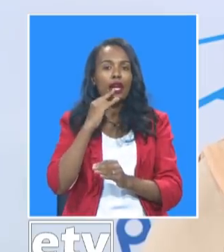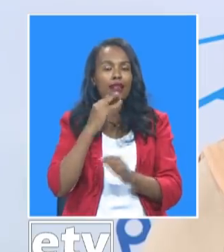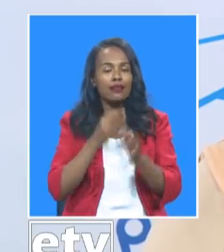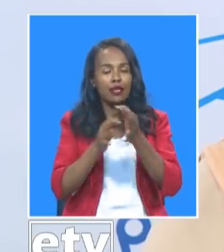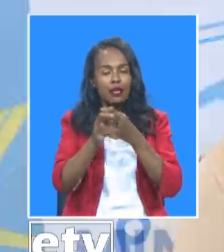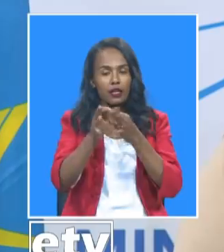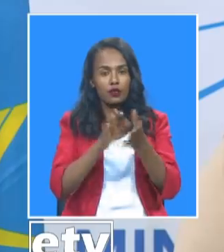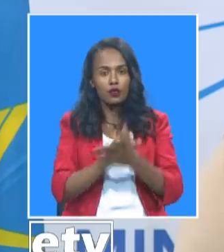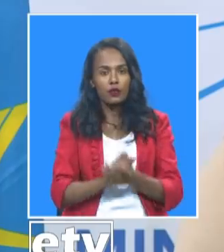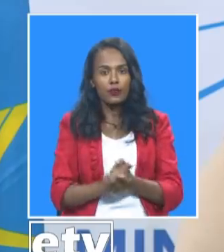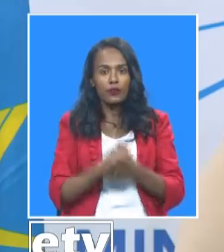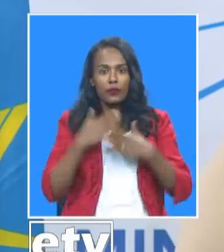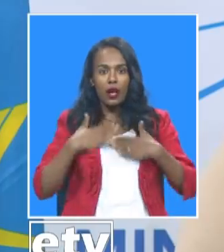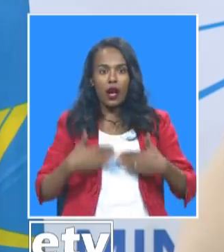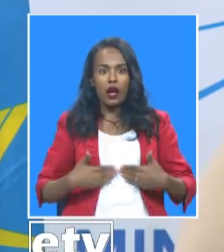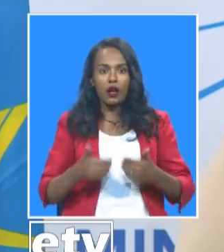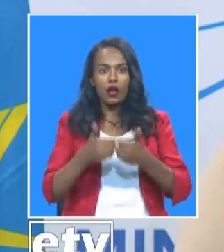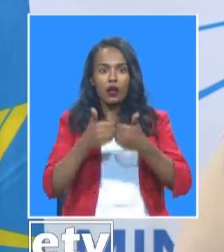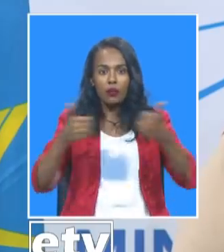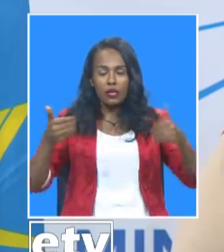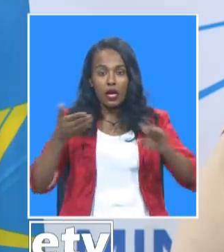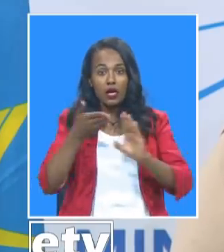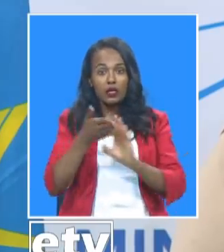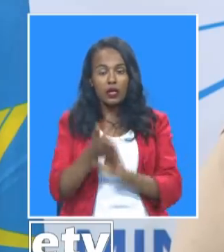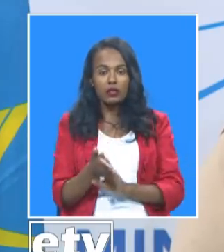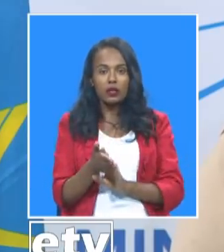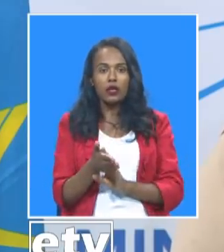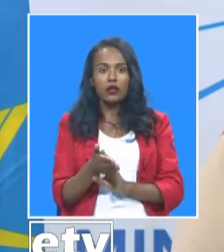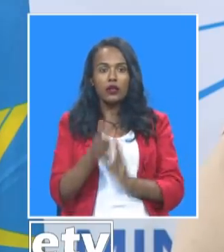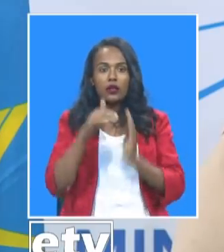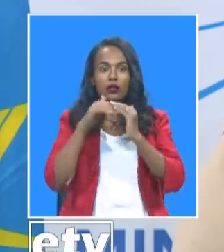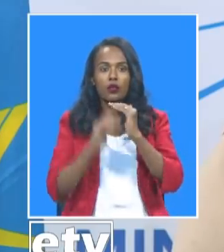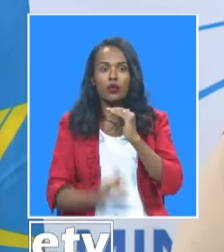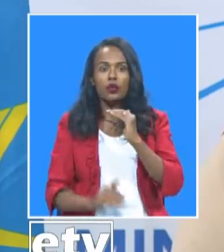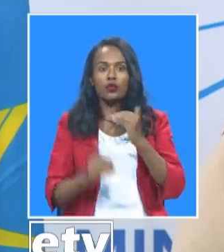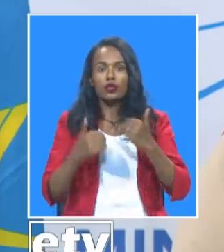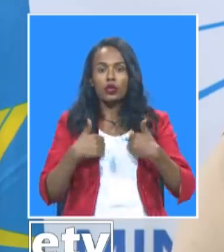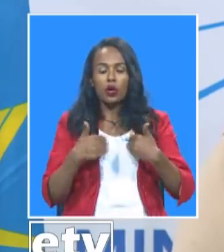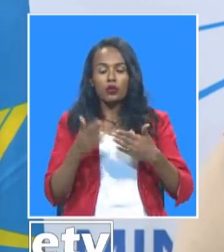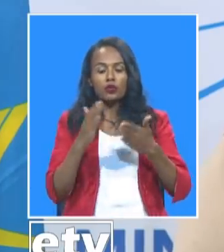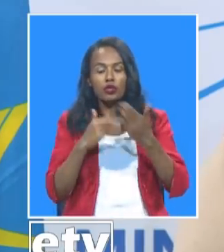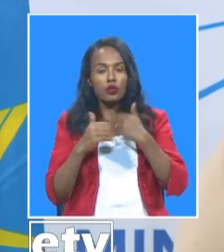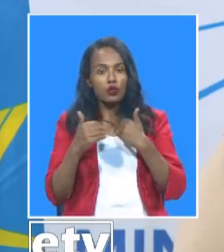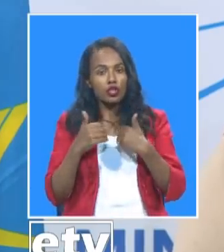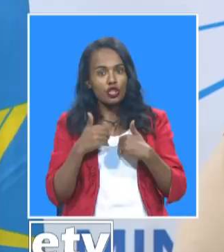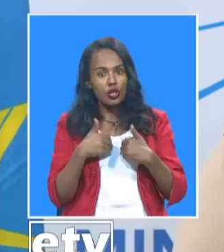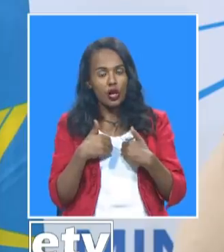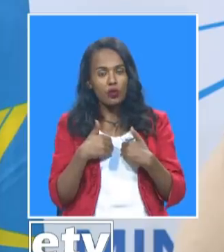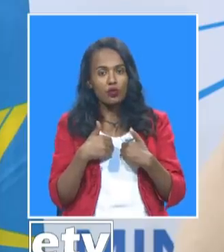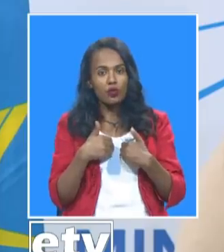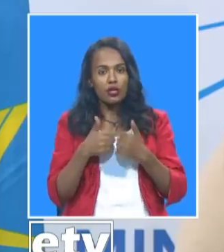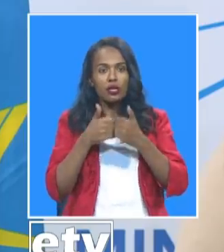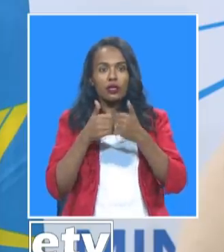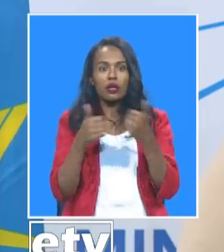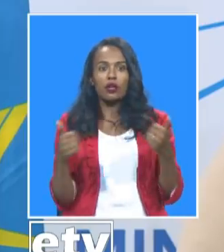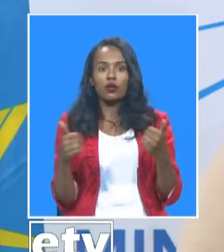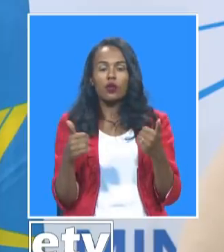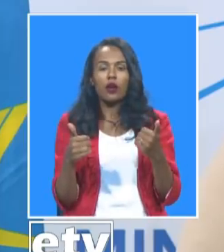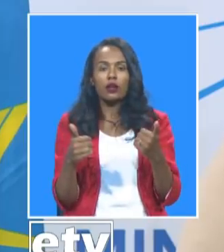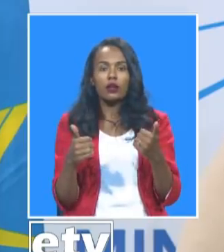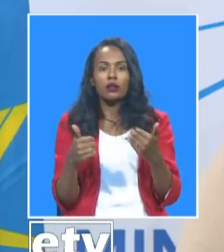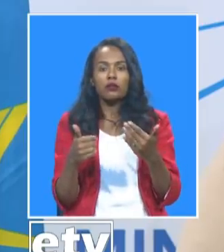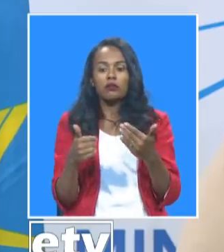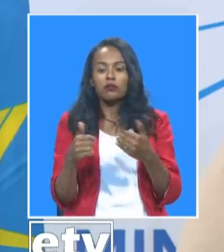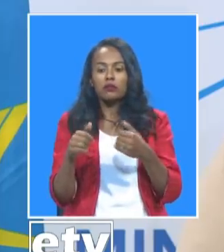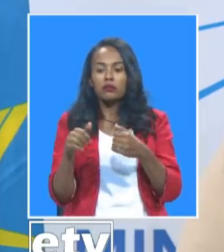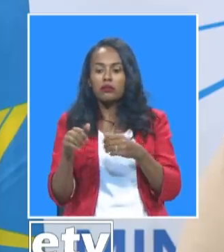የገለጹት። አካላዊ መራራቅ አንጻር ጉድለቶች እንዳሉ ክፍተት እንዳለ ተለይቷልና መኪኖችም